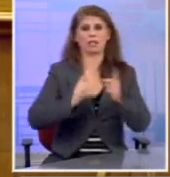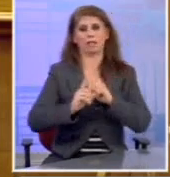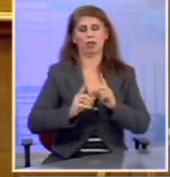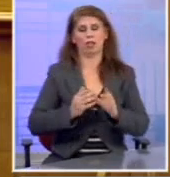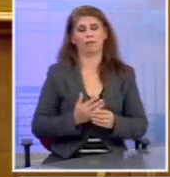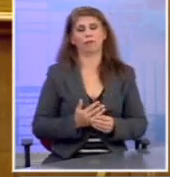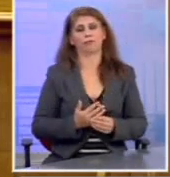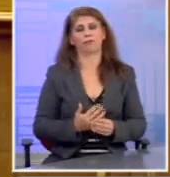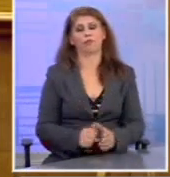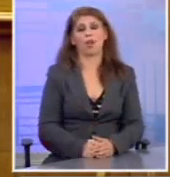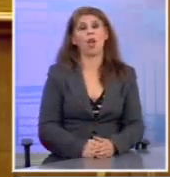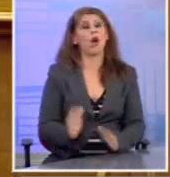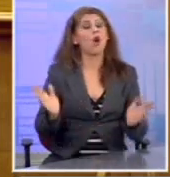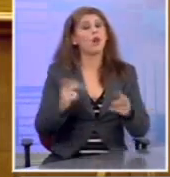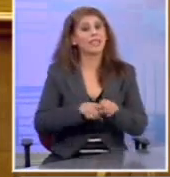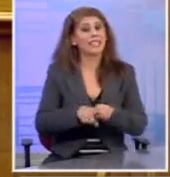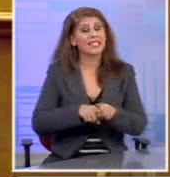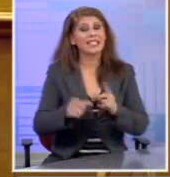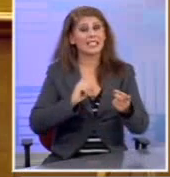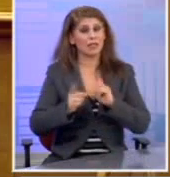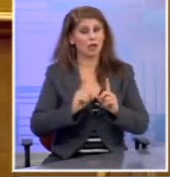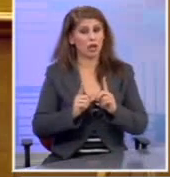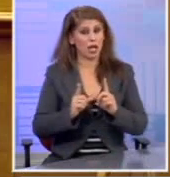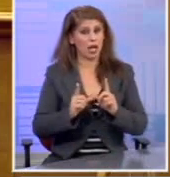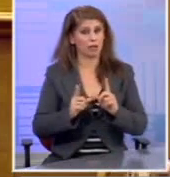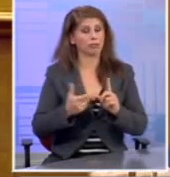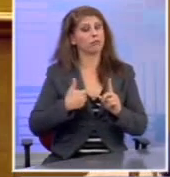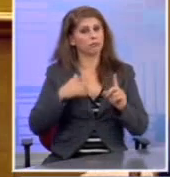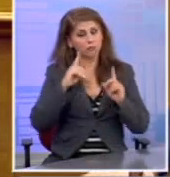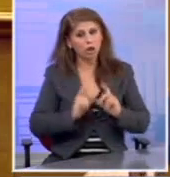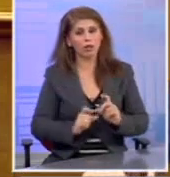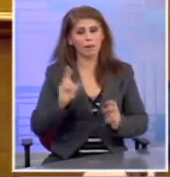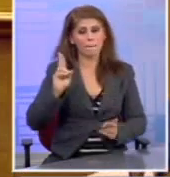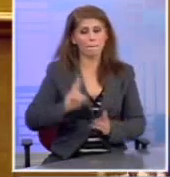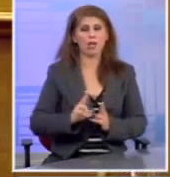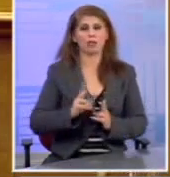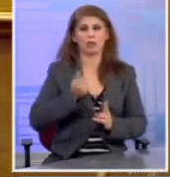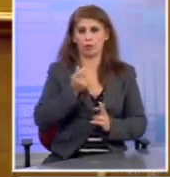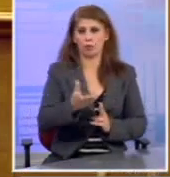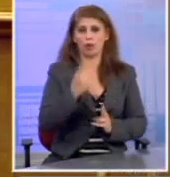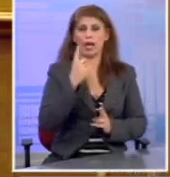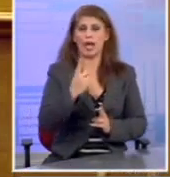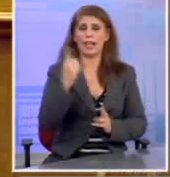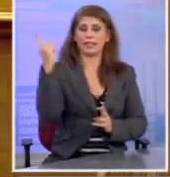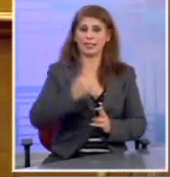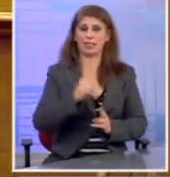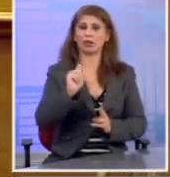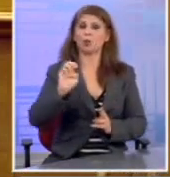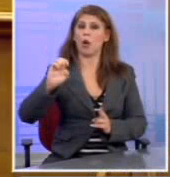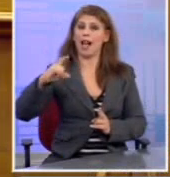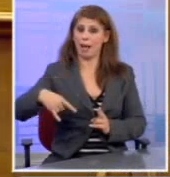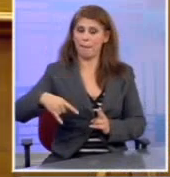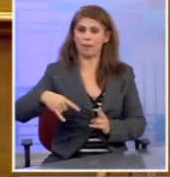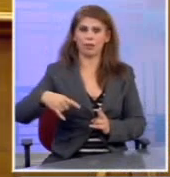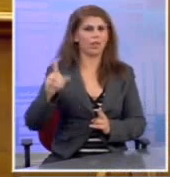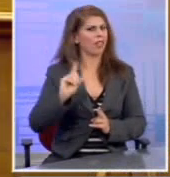Σε ό,τι αφορά τη συμφωνία, η υποχρέωση για τη μείωση των δαπανών κατά 1% του ακαθάριστου κόρη προϊόντος